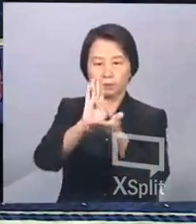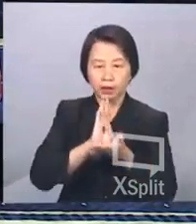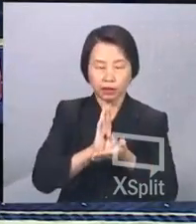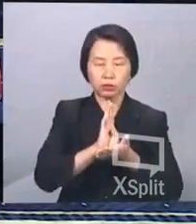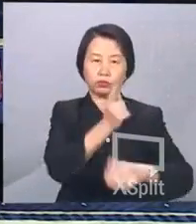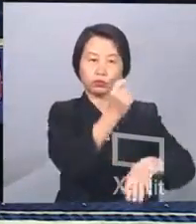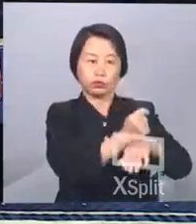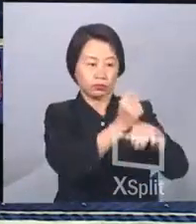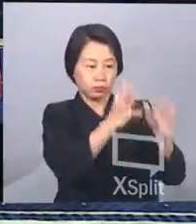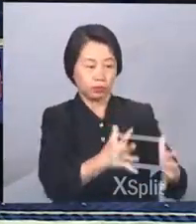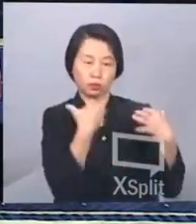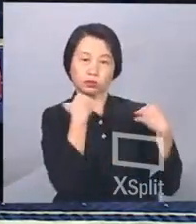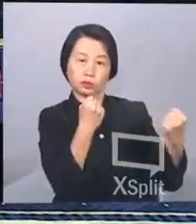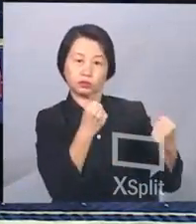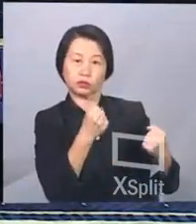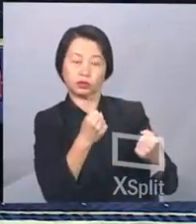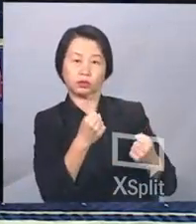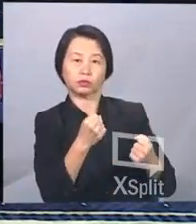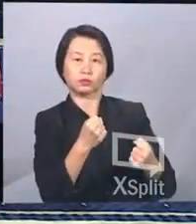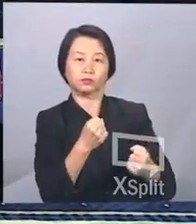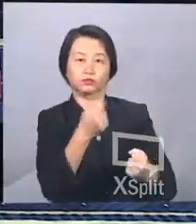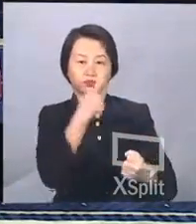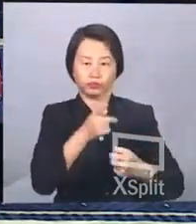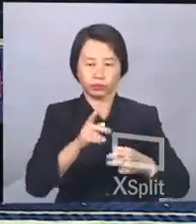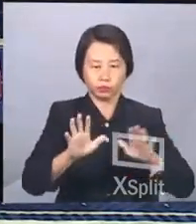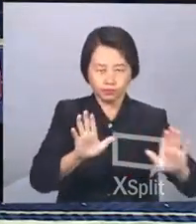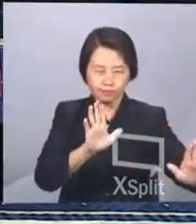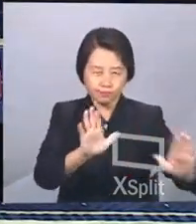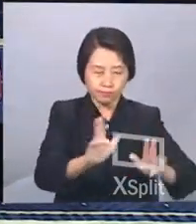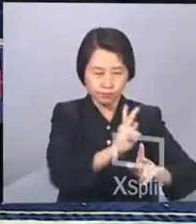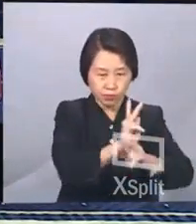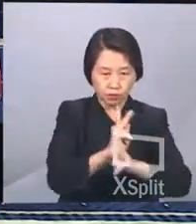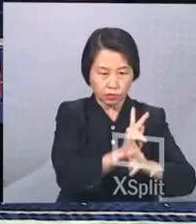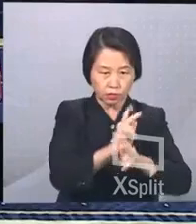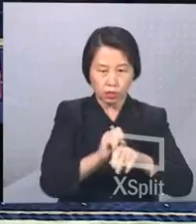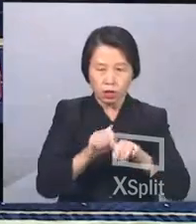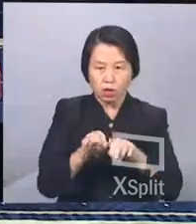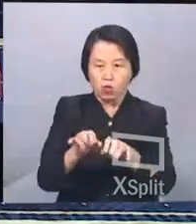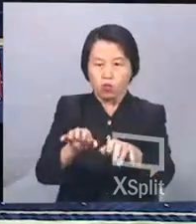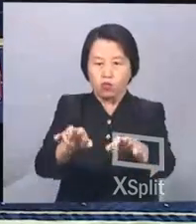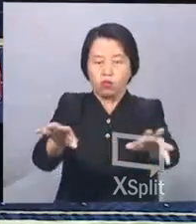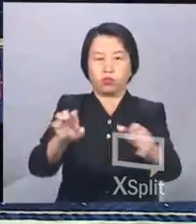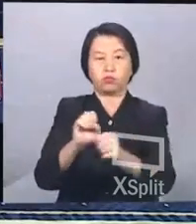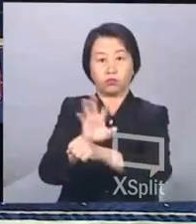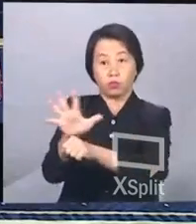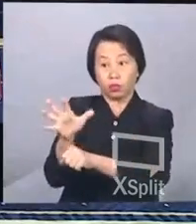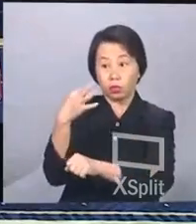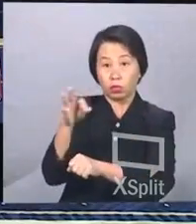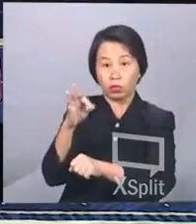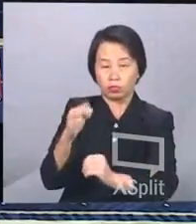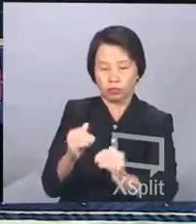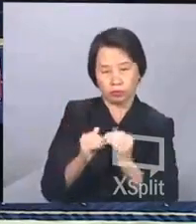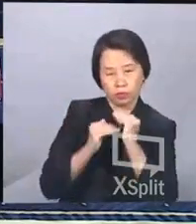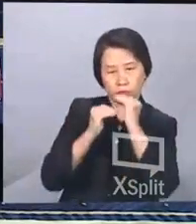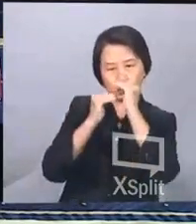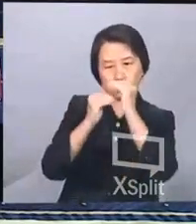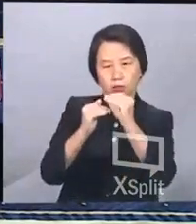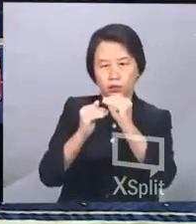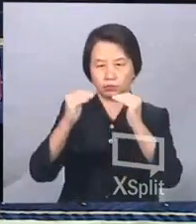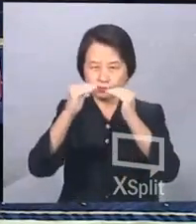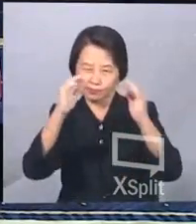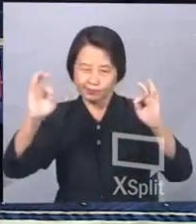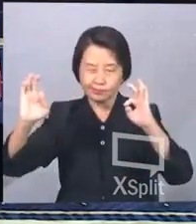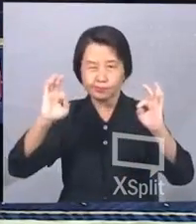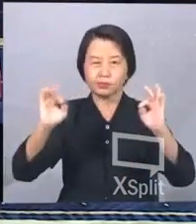para petugas kesehatan kita mengawal penularan komit 19 ke satu tahap yang agak